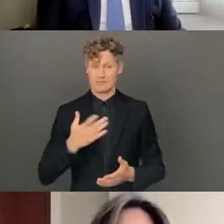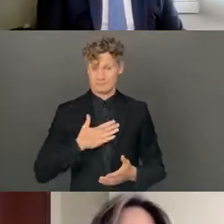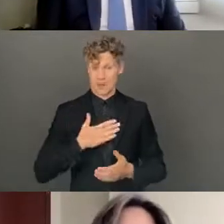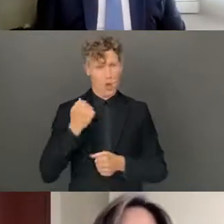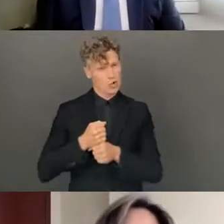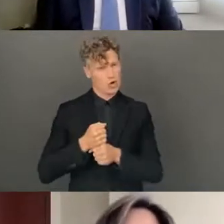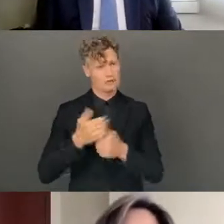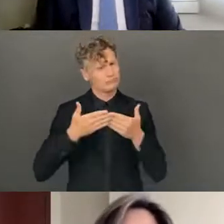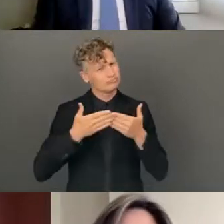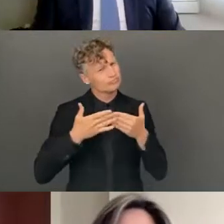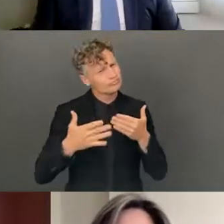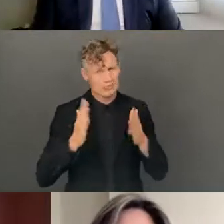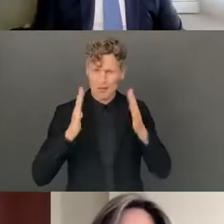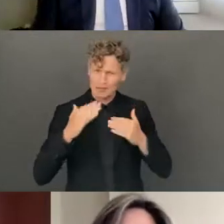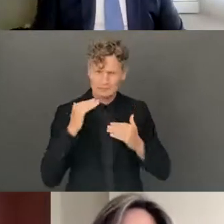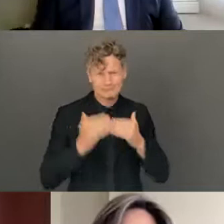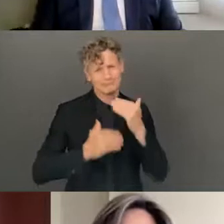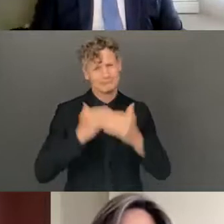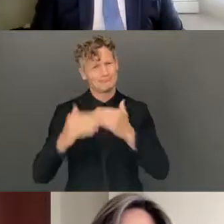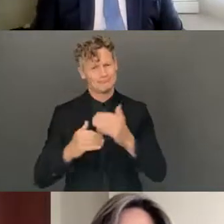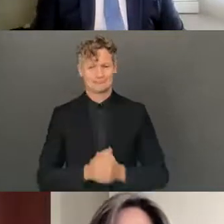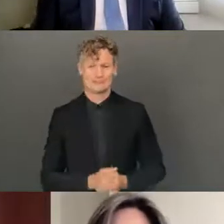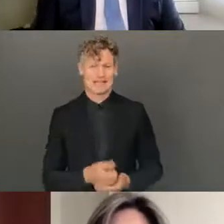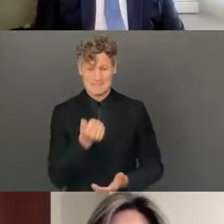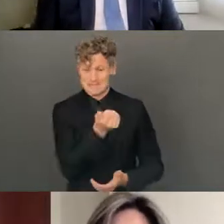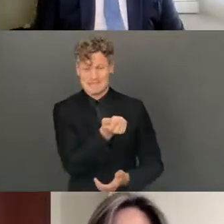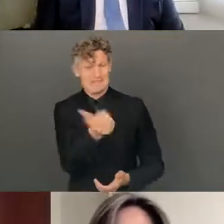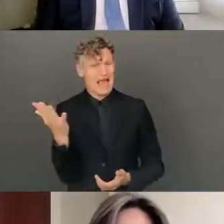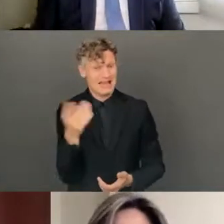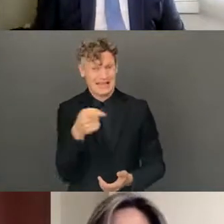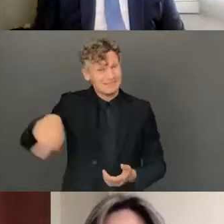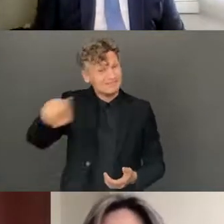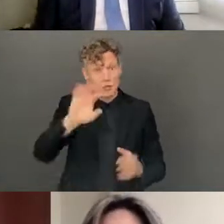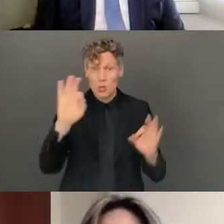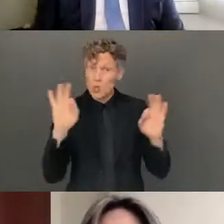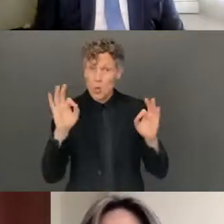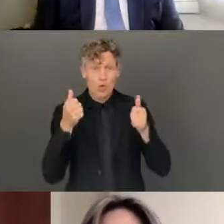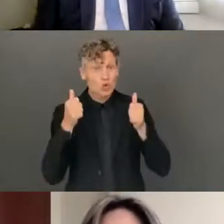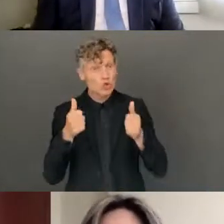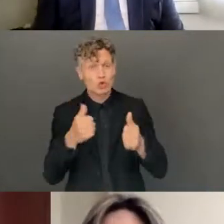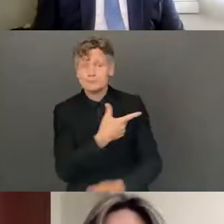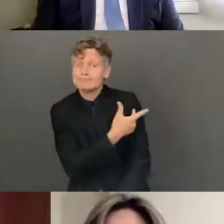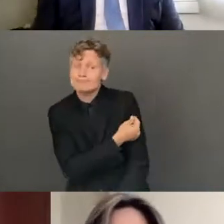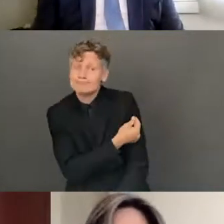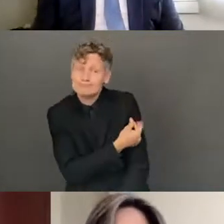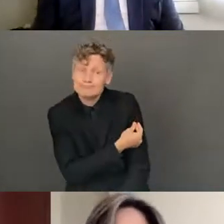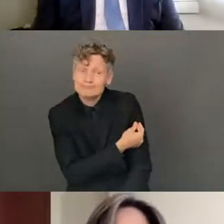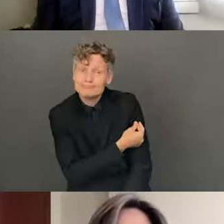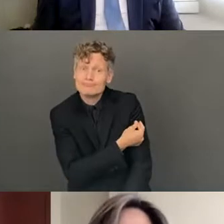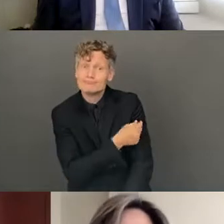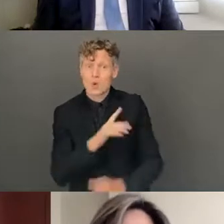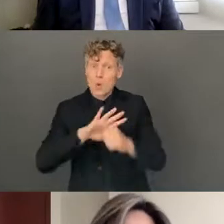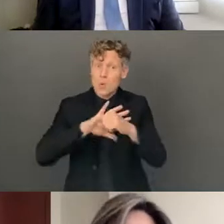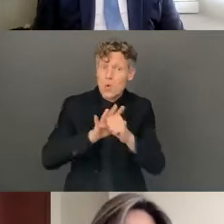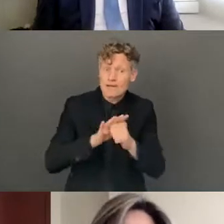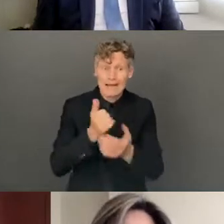nos sœurs et frères à travers le monde n'ont pas accès au traitement de COVID-19, surtout dans